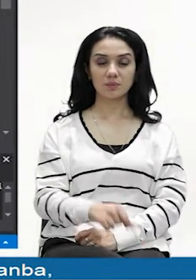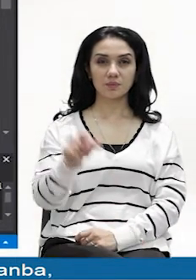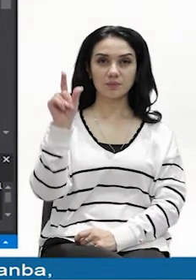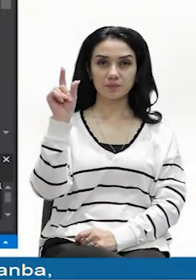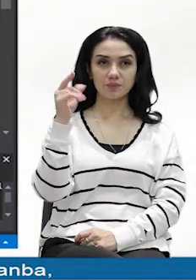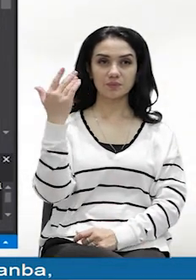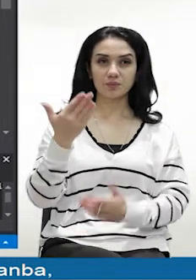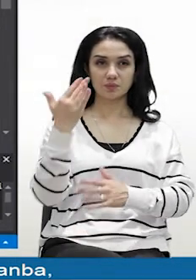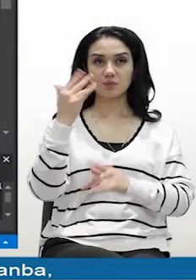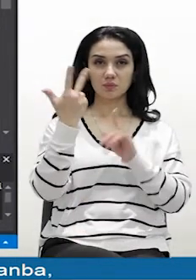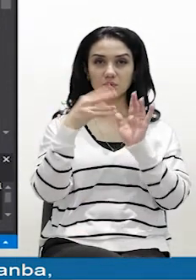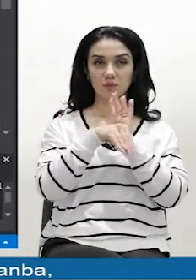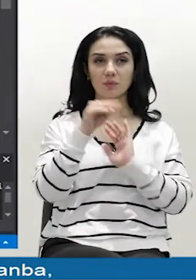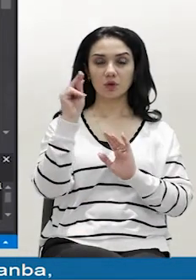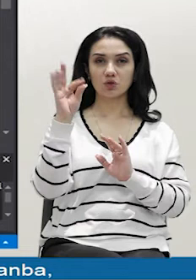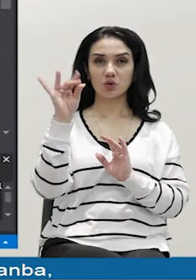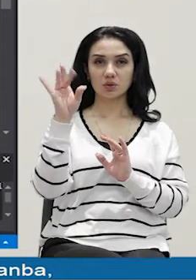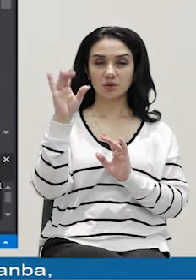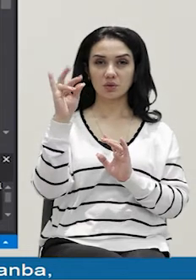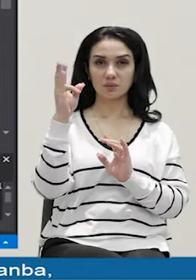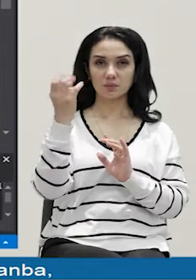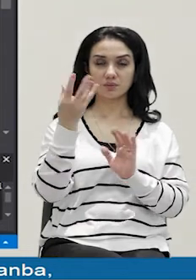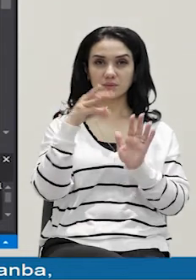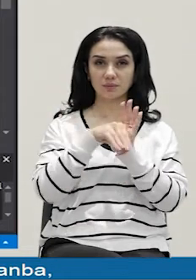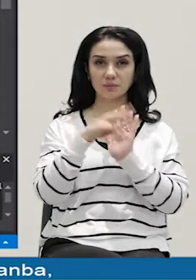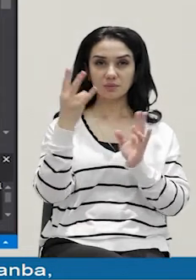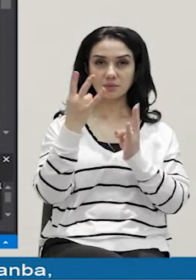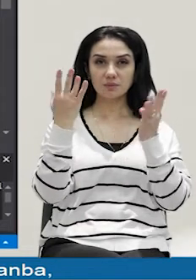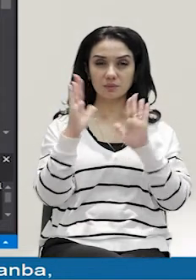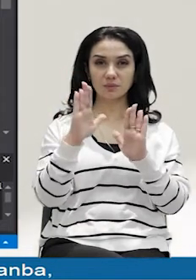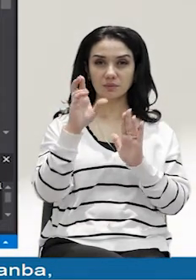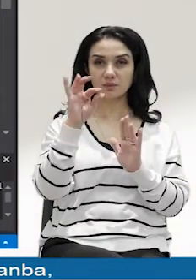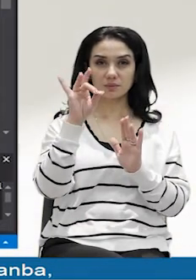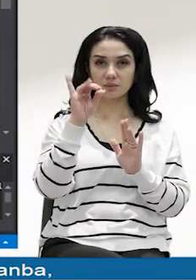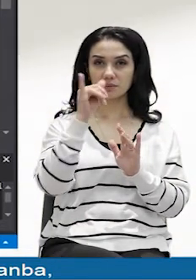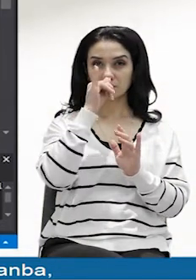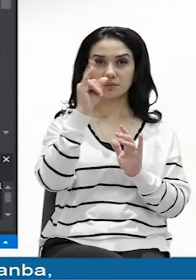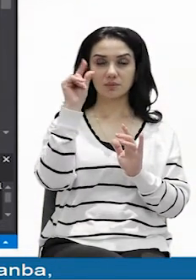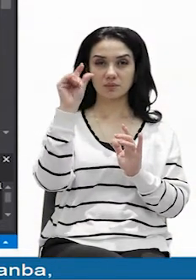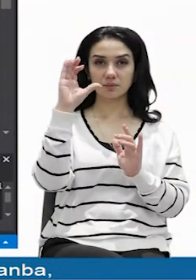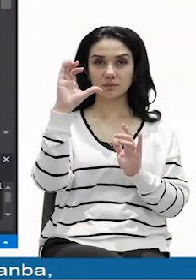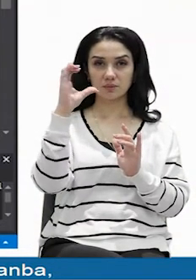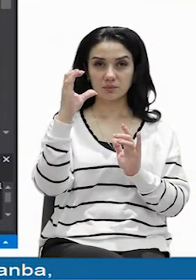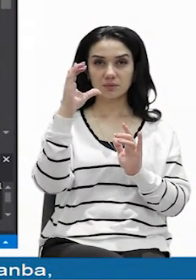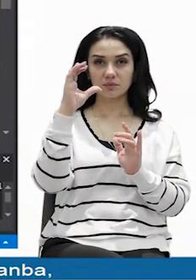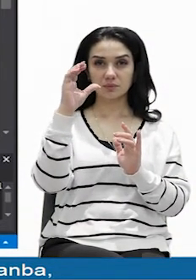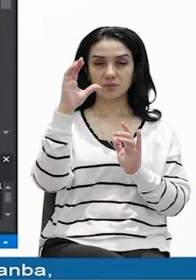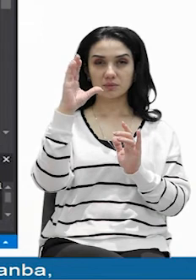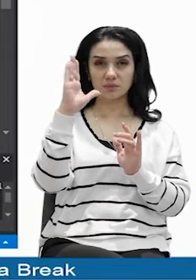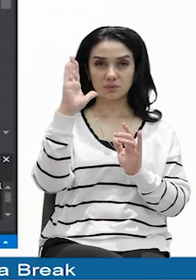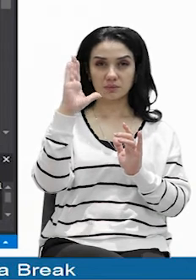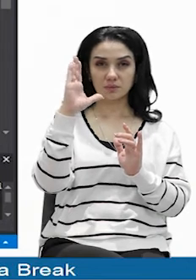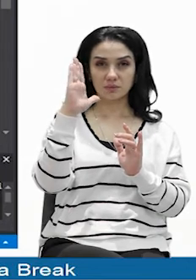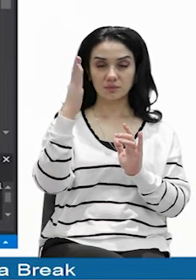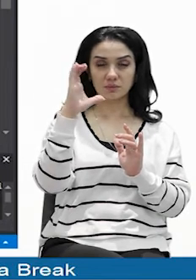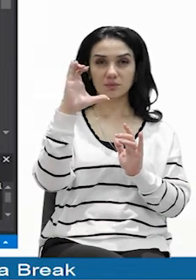Düşenbe, yani eğer 3 görürsek çarşamba deyip çıkarışlı gerek. Bizge lekin brick bulması düşenbe, seyşembe, çarşamba deyip çıkara. 3 görürsek